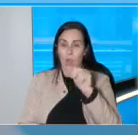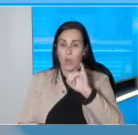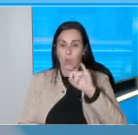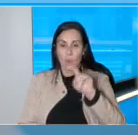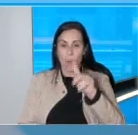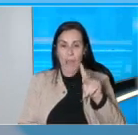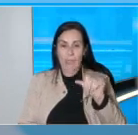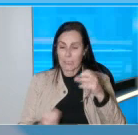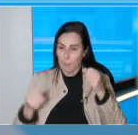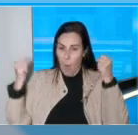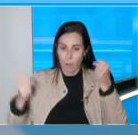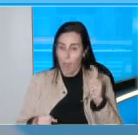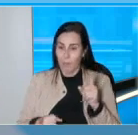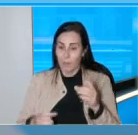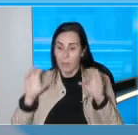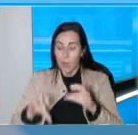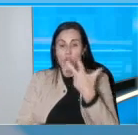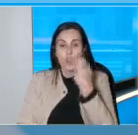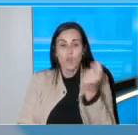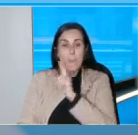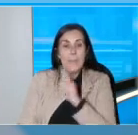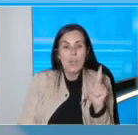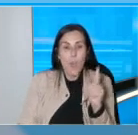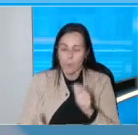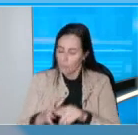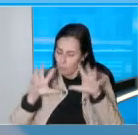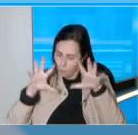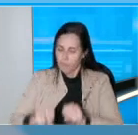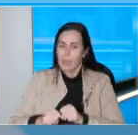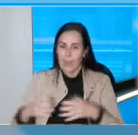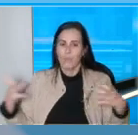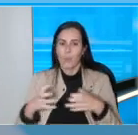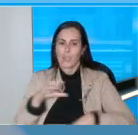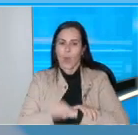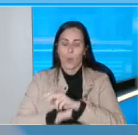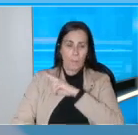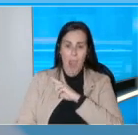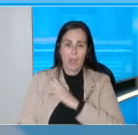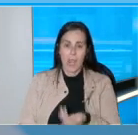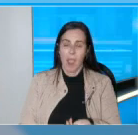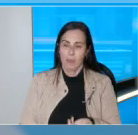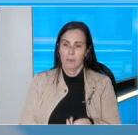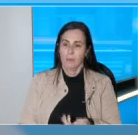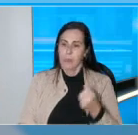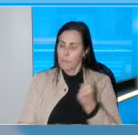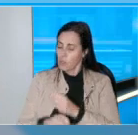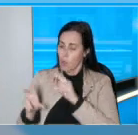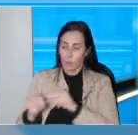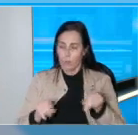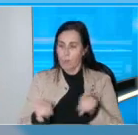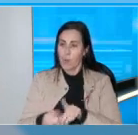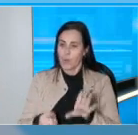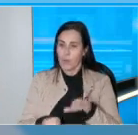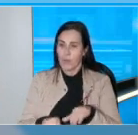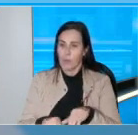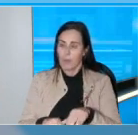עם הרבה מאוד אוהדים, אבל הם שמו 300 מיליון פאונד כדי להשתלט על ניוקאסל, ולעשות את אותו דבר כמו שסיטי,